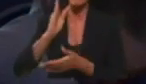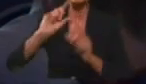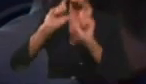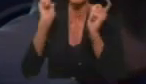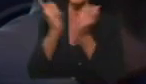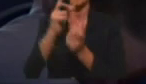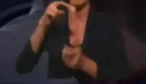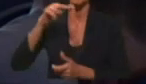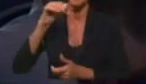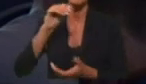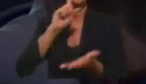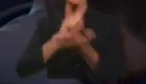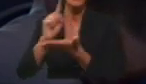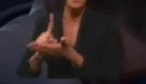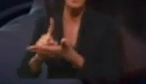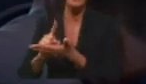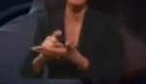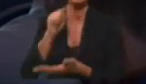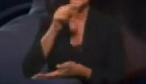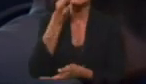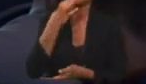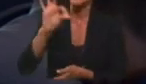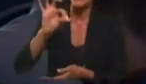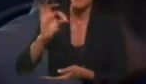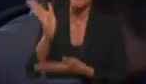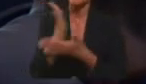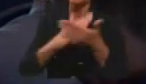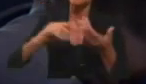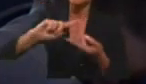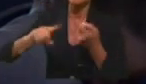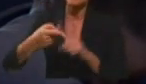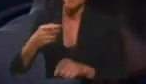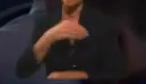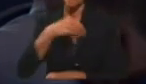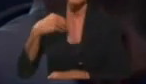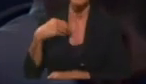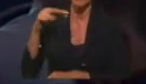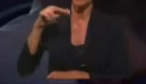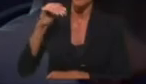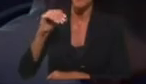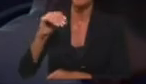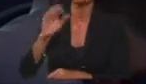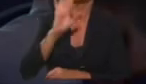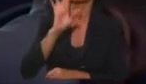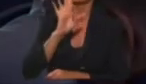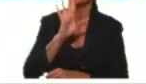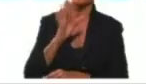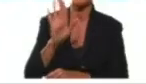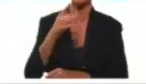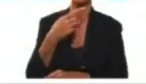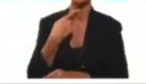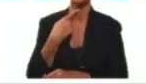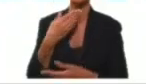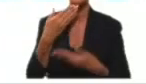Unii Europejskiej. W tej szczególnej dziedzinie polityki Polska i Unia są wyjątkowo zbieżne. Dziękuję